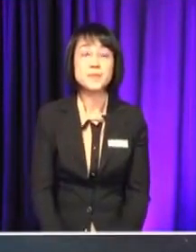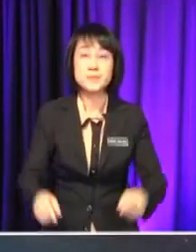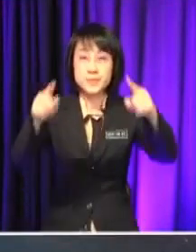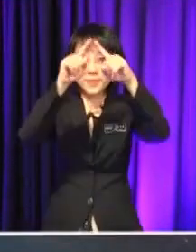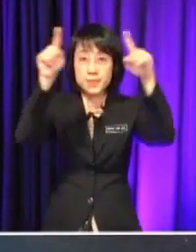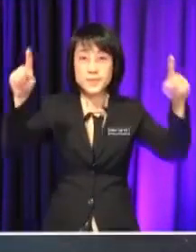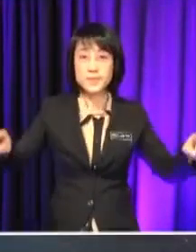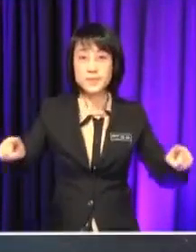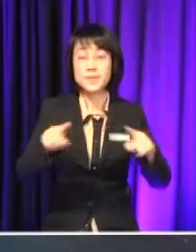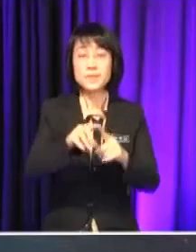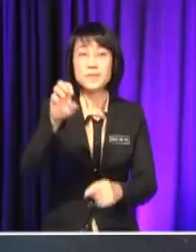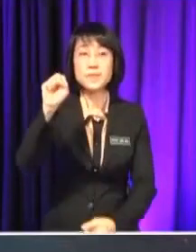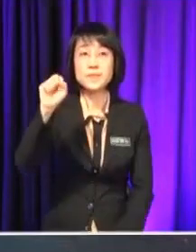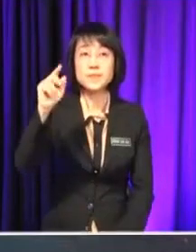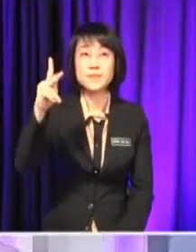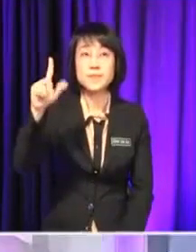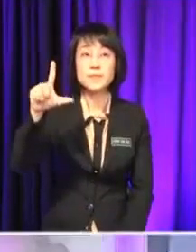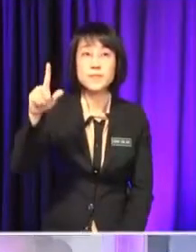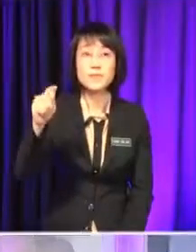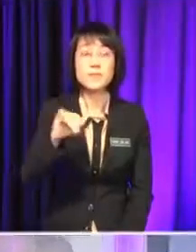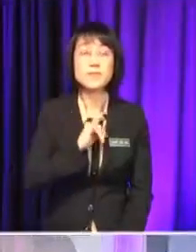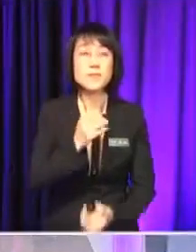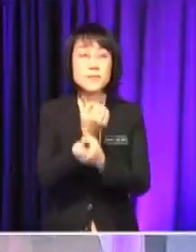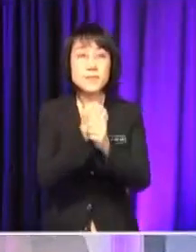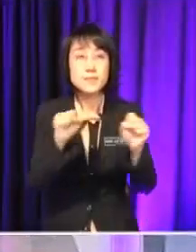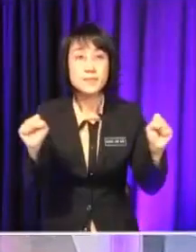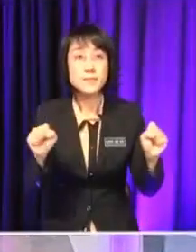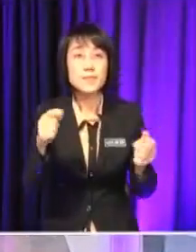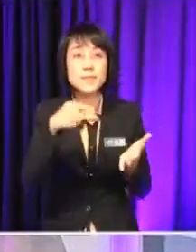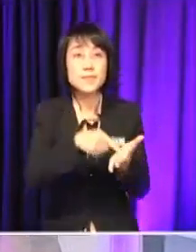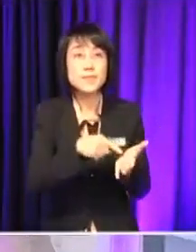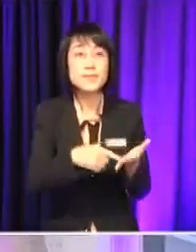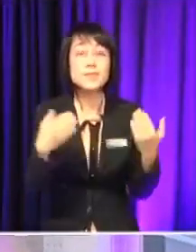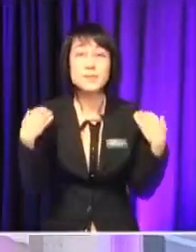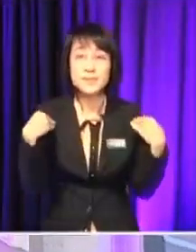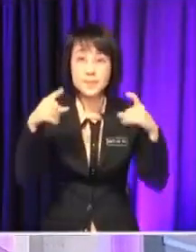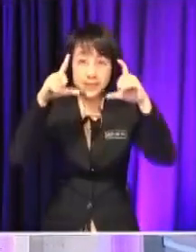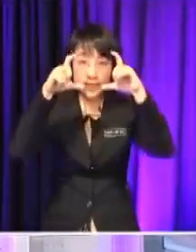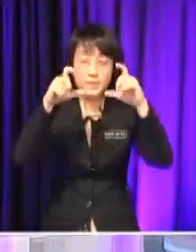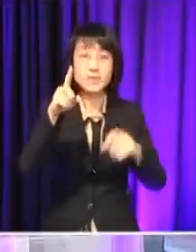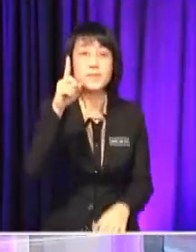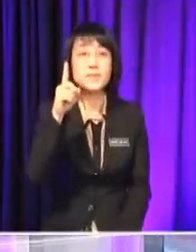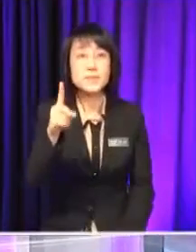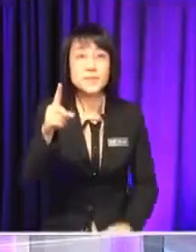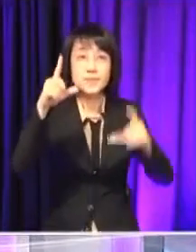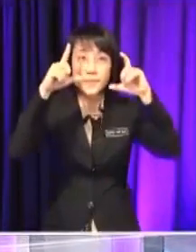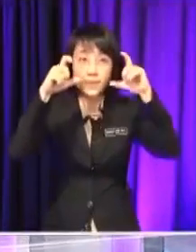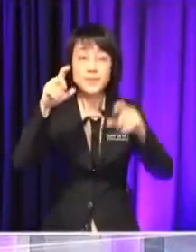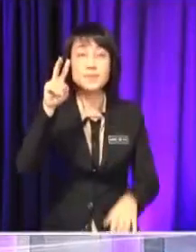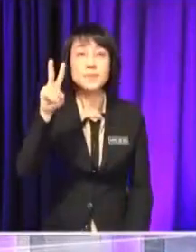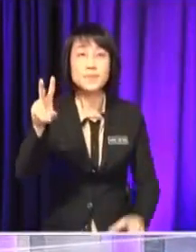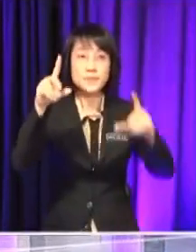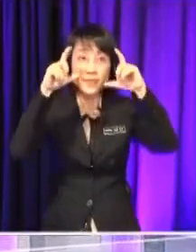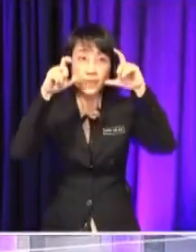Oke kita tengok dulu kita kenal pasti apa yang ada di sini kita ada camera 1 Camry Duo Camry